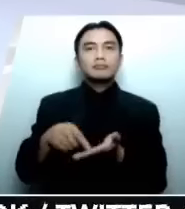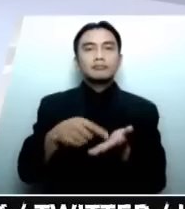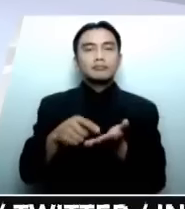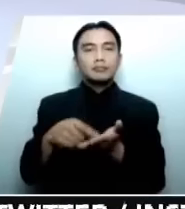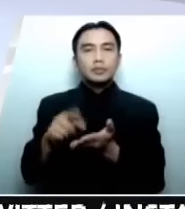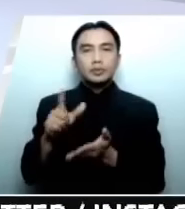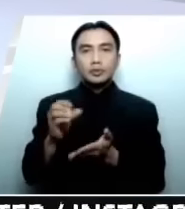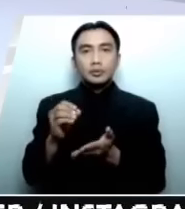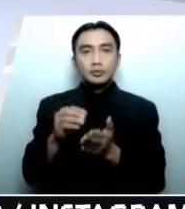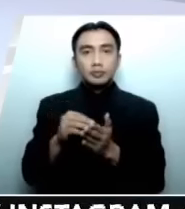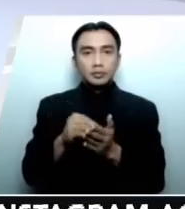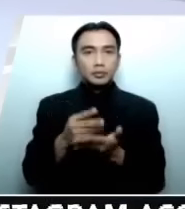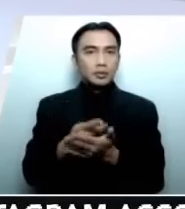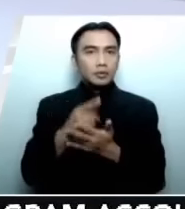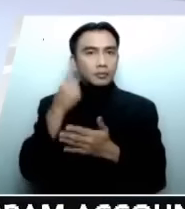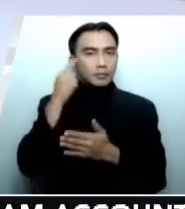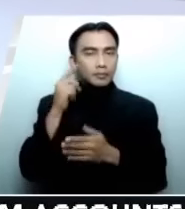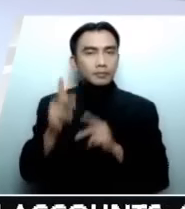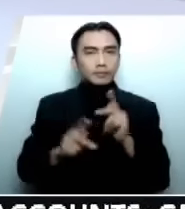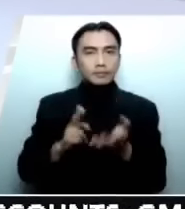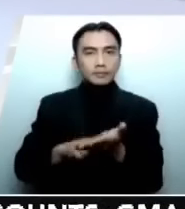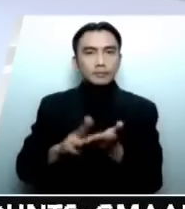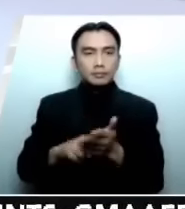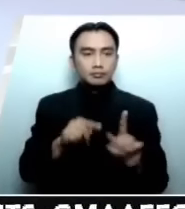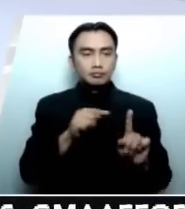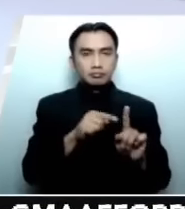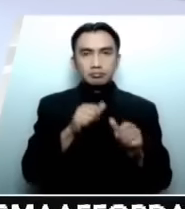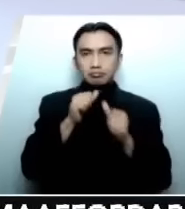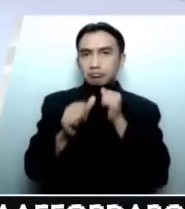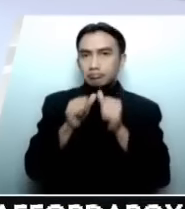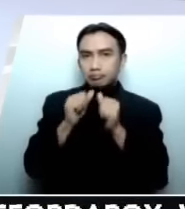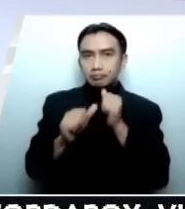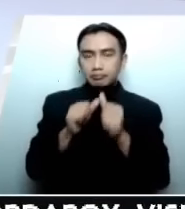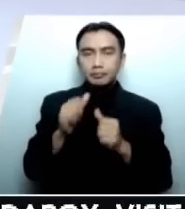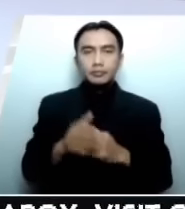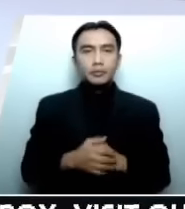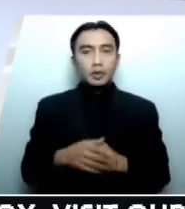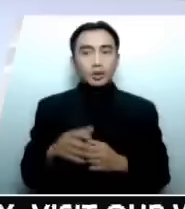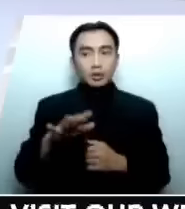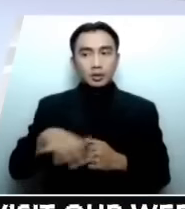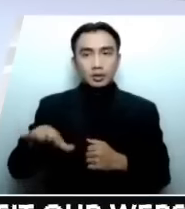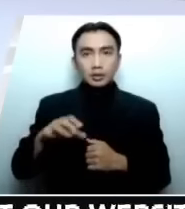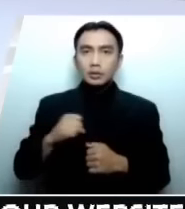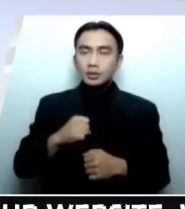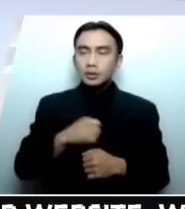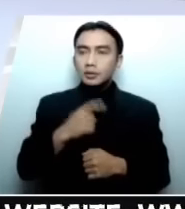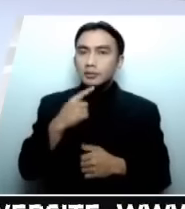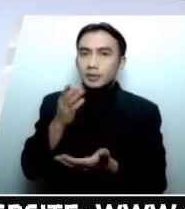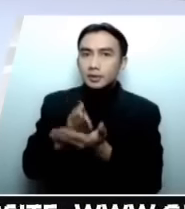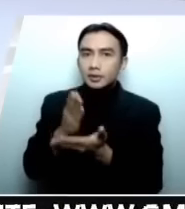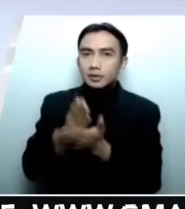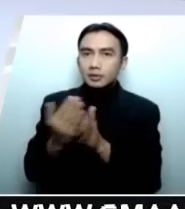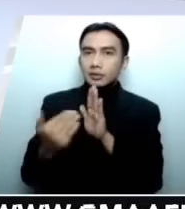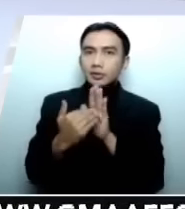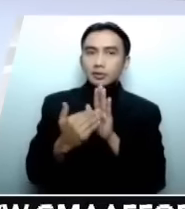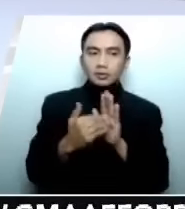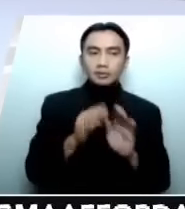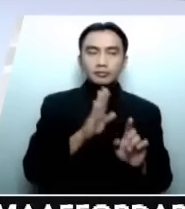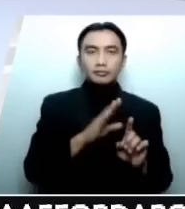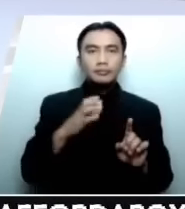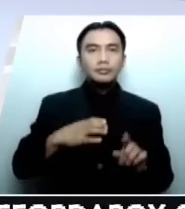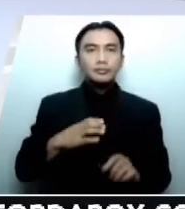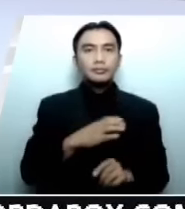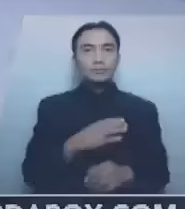Initiative. Itinanggihan ni Romualdez, sabay banat sa mga senador na tigilan na ang pag-atake sa Kamara. May report si